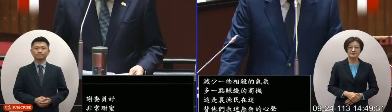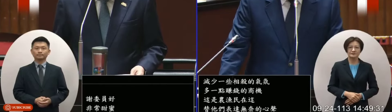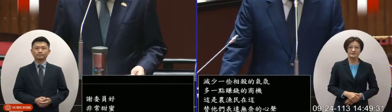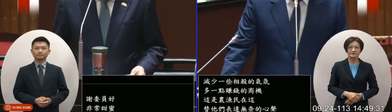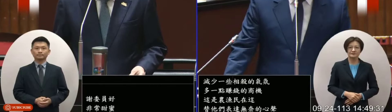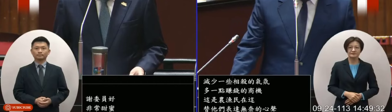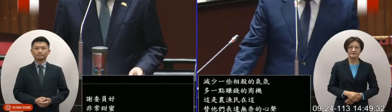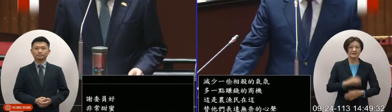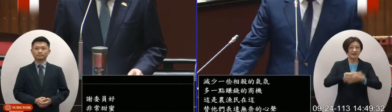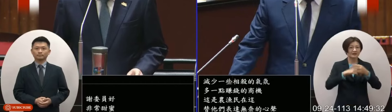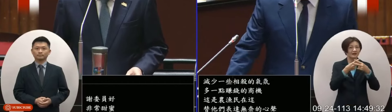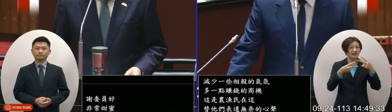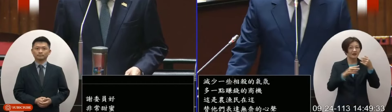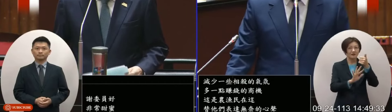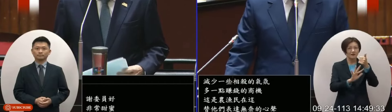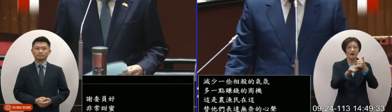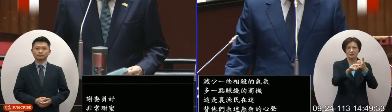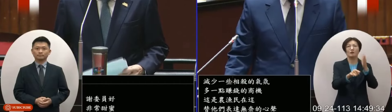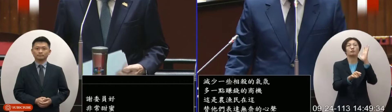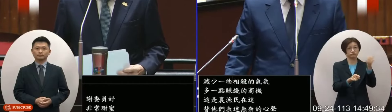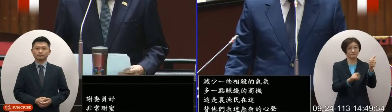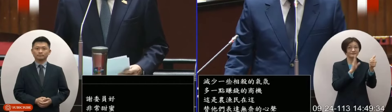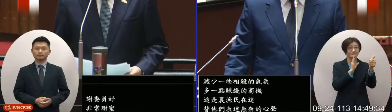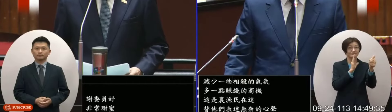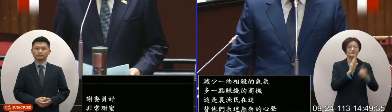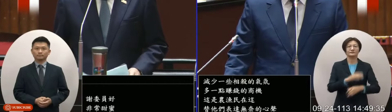瑞哥啊，是伫咧带领，